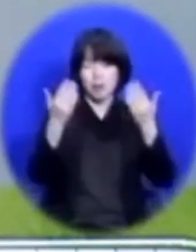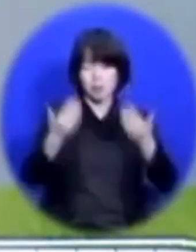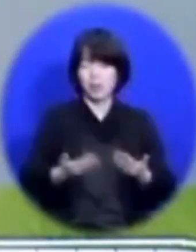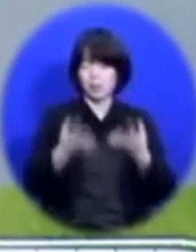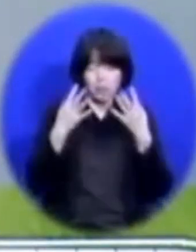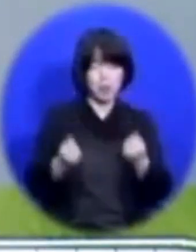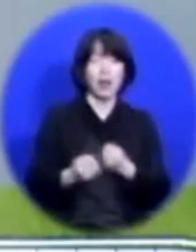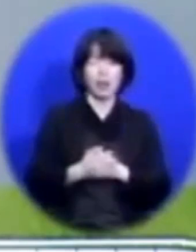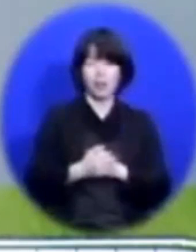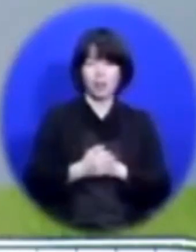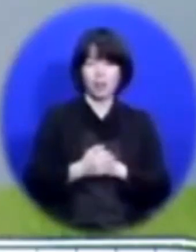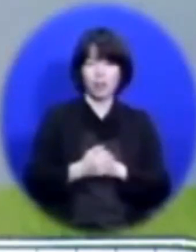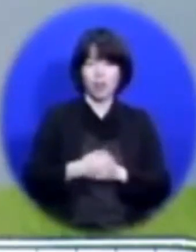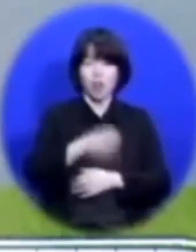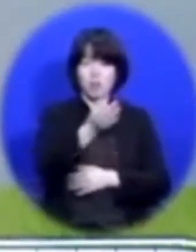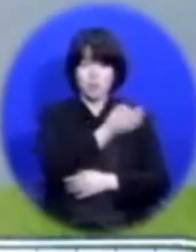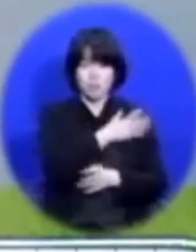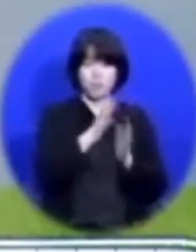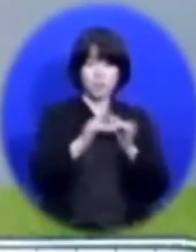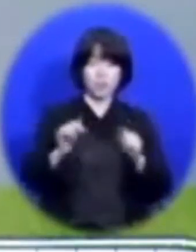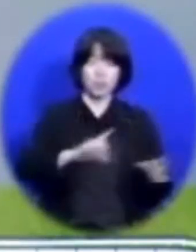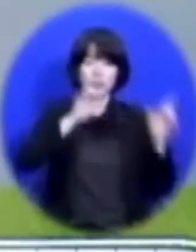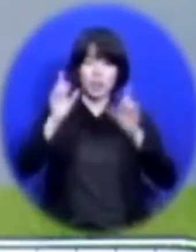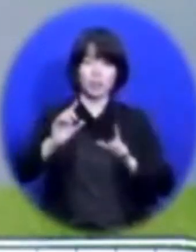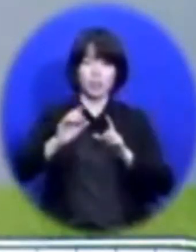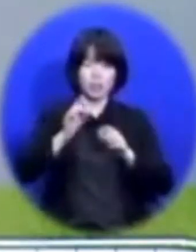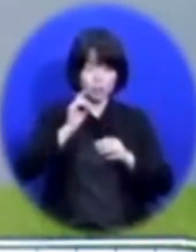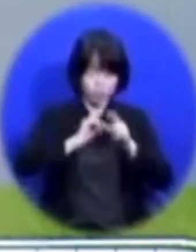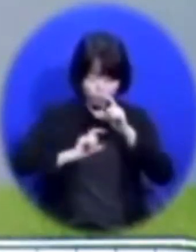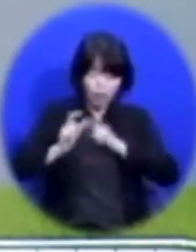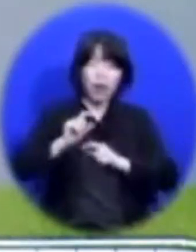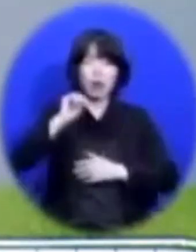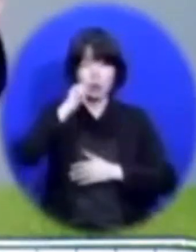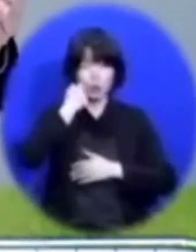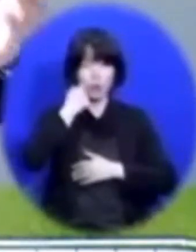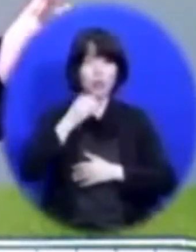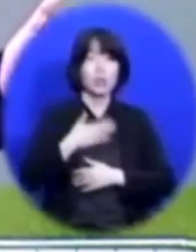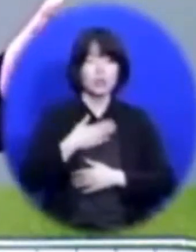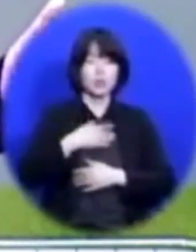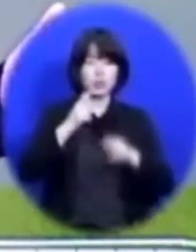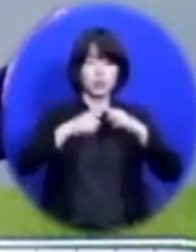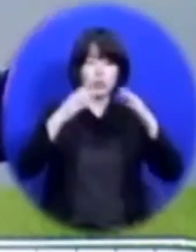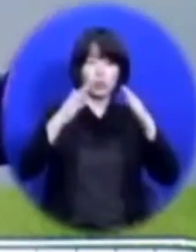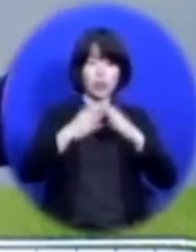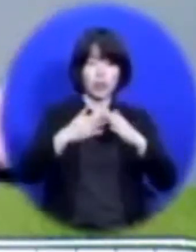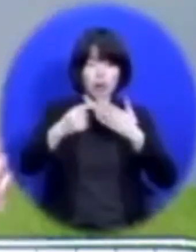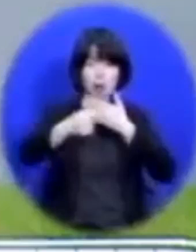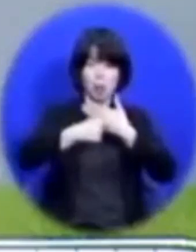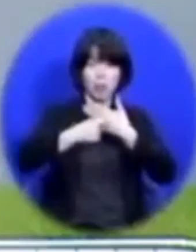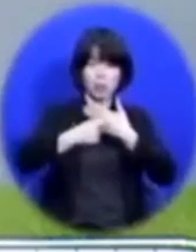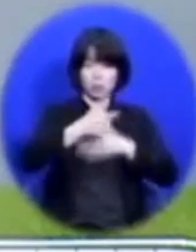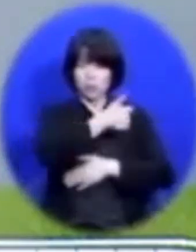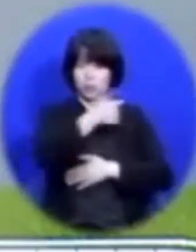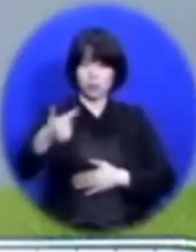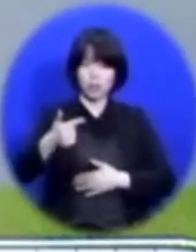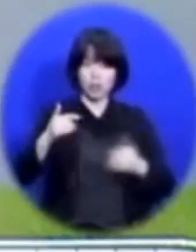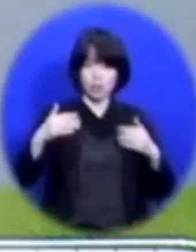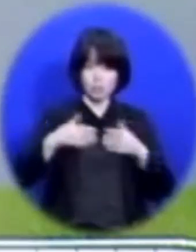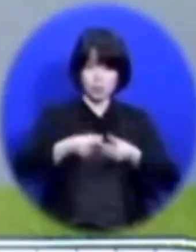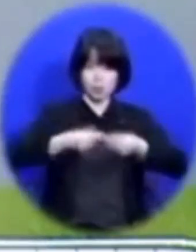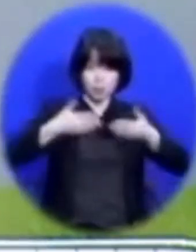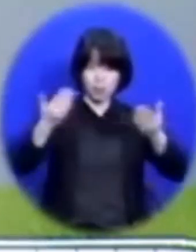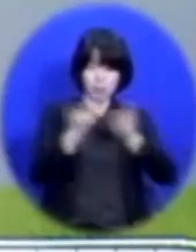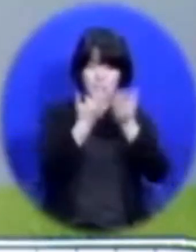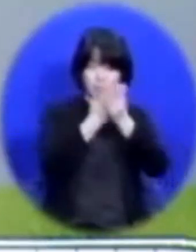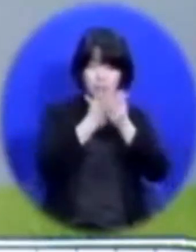부분이많다. 부자들이부자로서의삶을사는것은훨씬더어렵다. 교회의 외부적인성장이눈에띄게나타나는것을보니,오히려 더